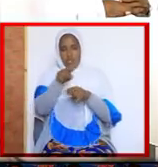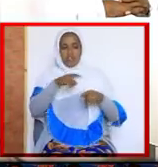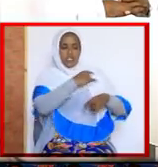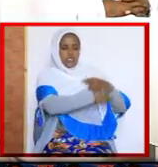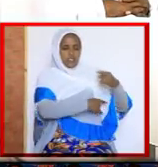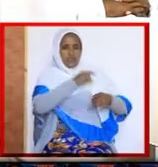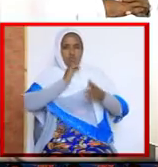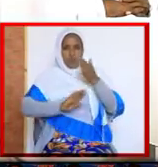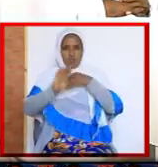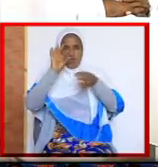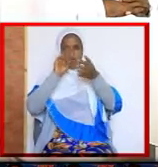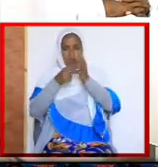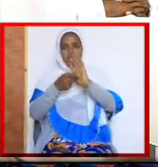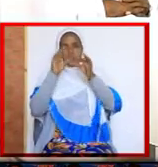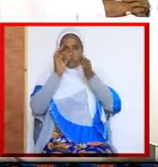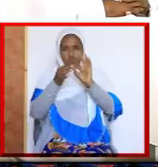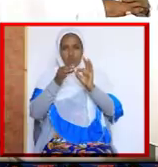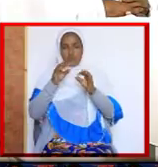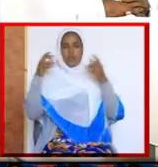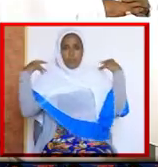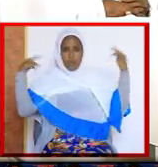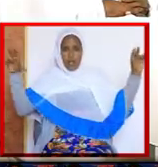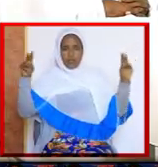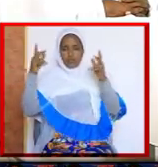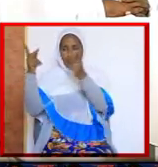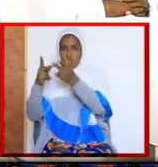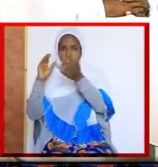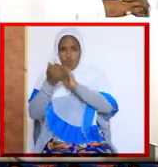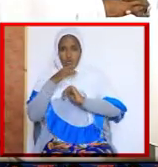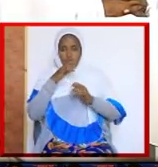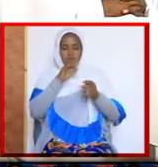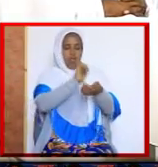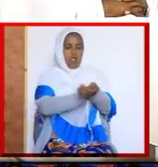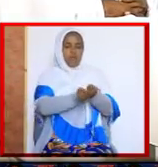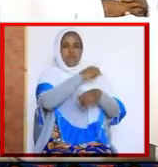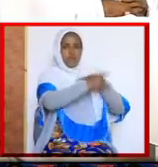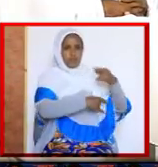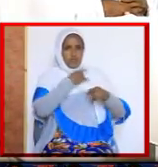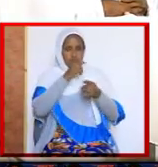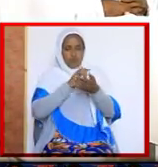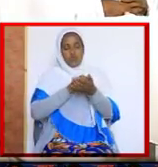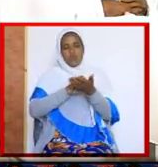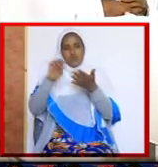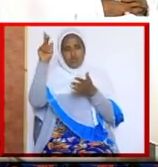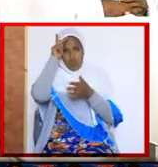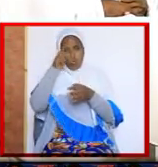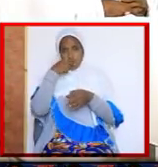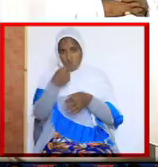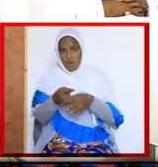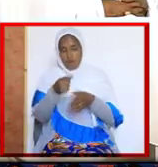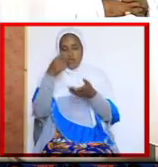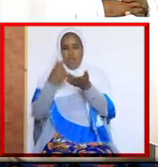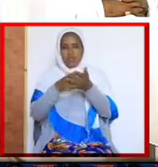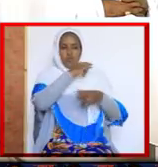ነገድ ሳይሆን ከአብርሃም ዘር ነው ይላል የሐዋርያው ጳውሎስና ያኛውን ዘር መውሰዱን